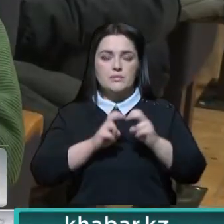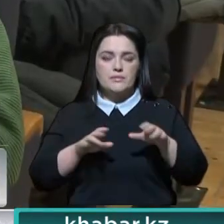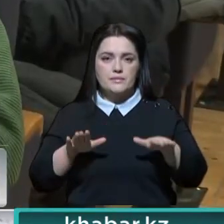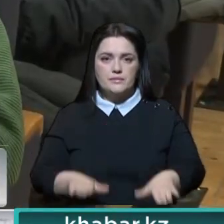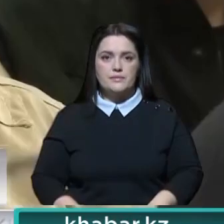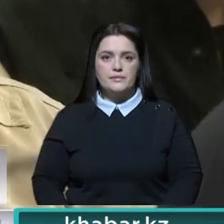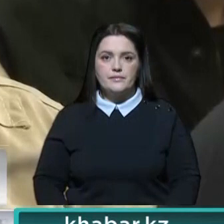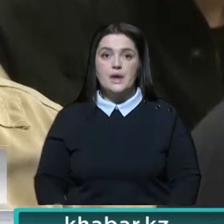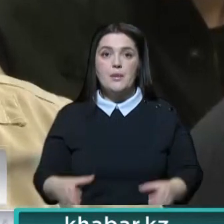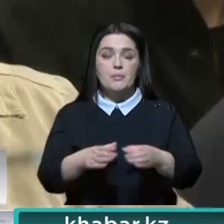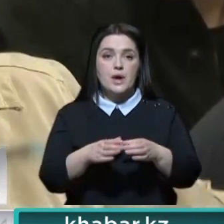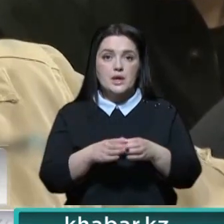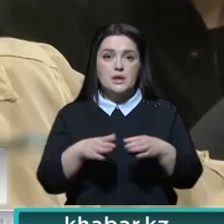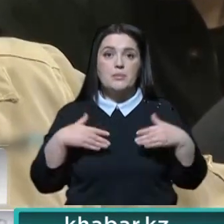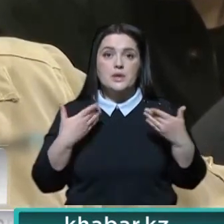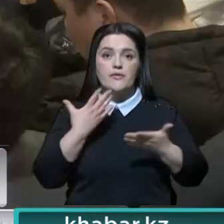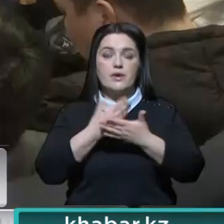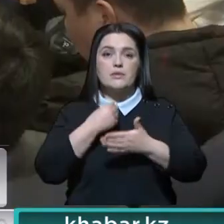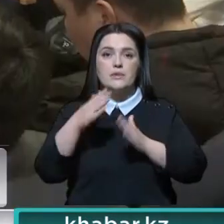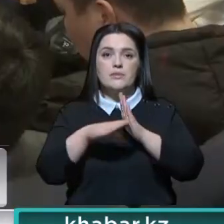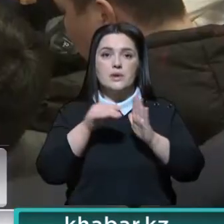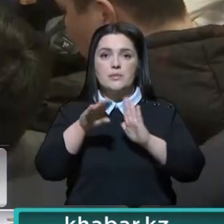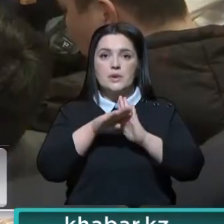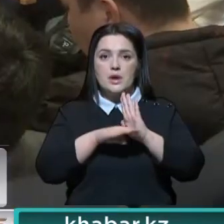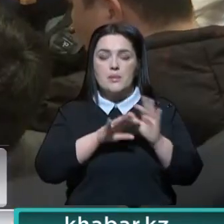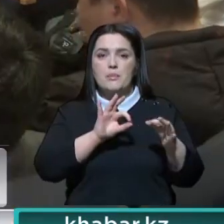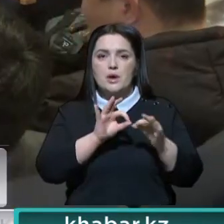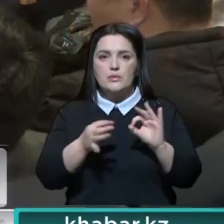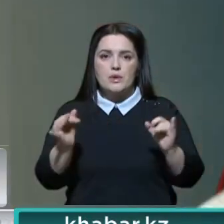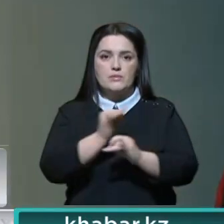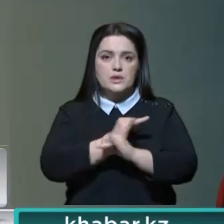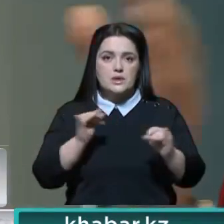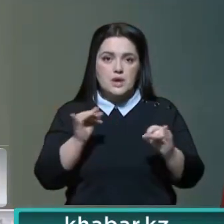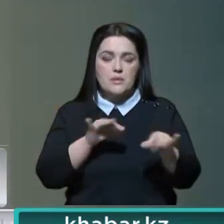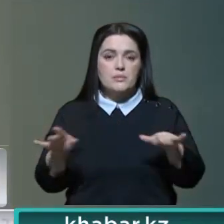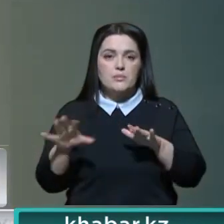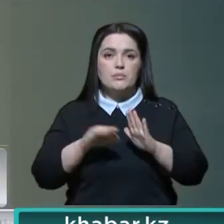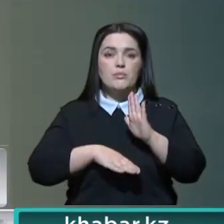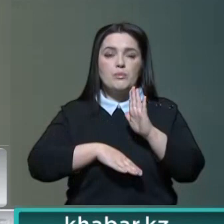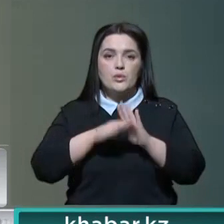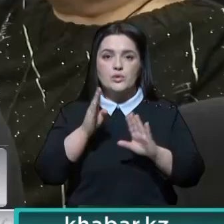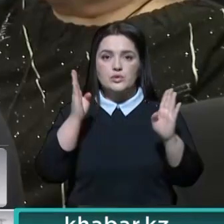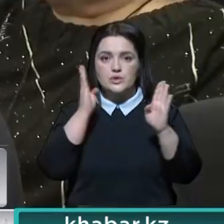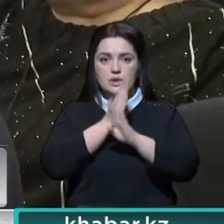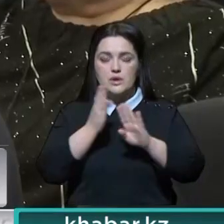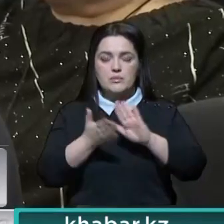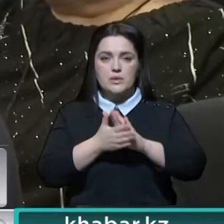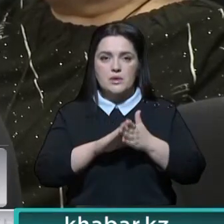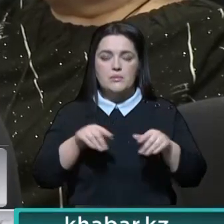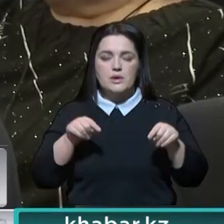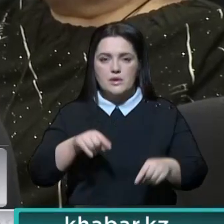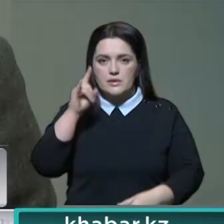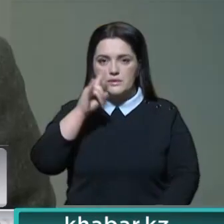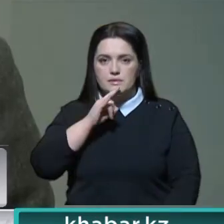производстве. Партийцы презентовали свою предвыборную программу, подробно обсудили предлагаемые меры по улучшению